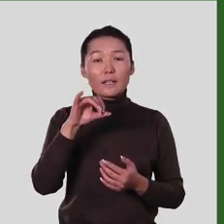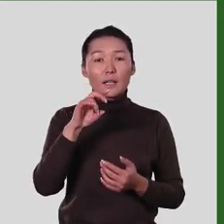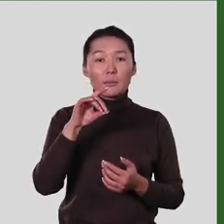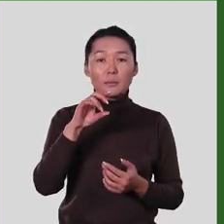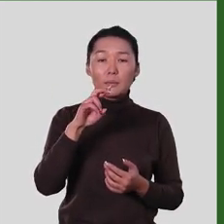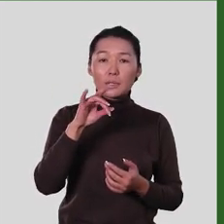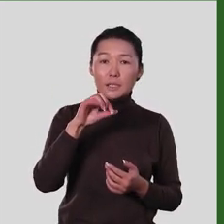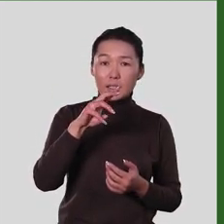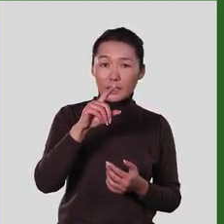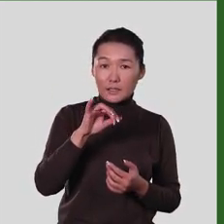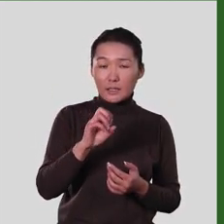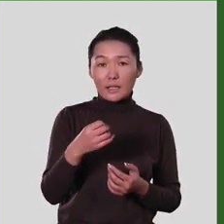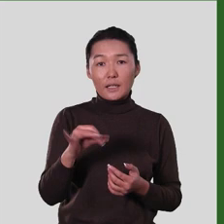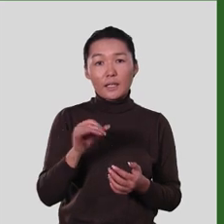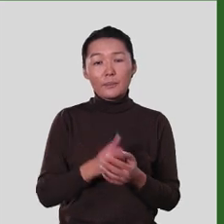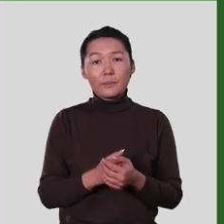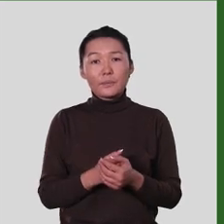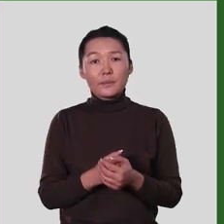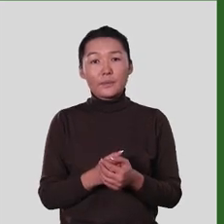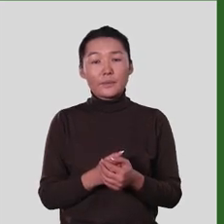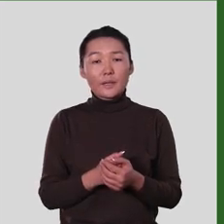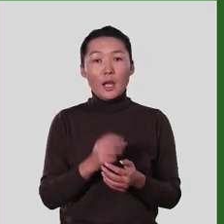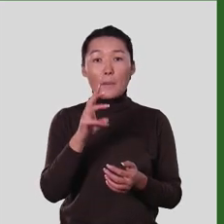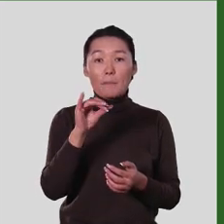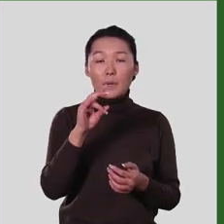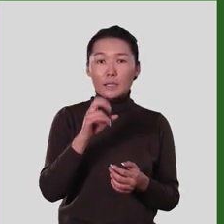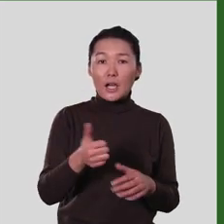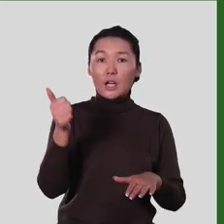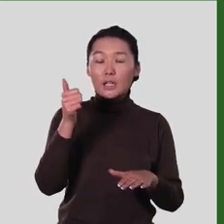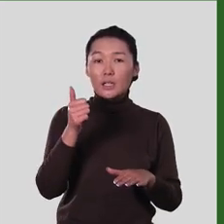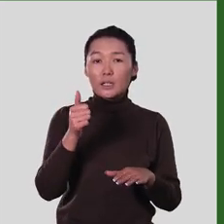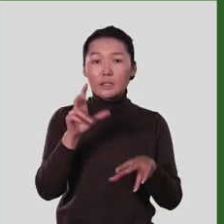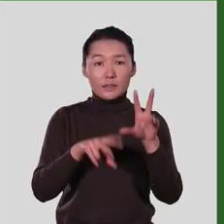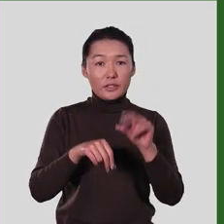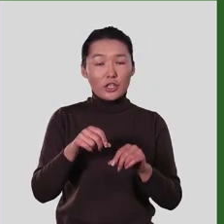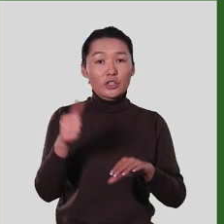монарх до сих пор считается главой Австралийского союза.